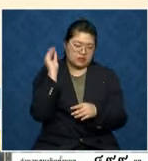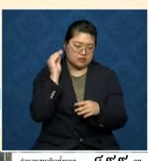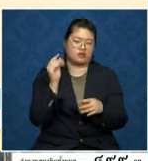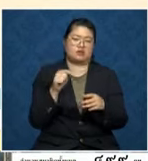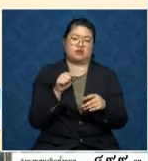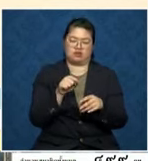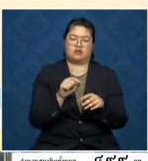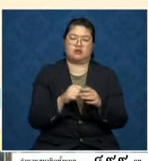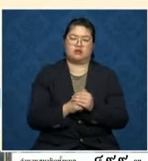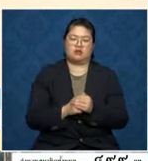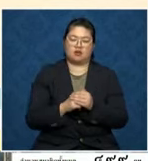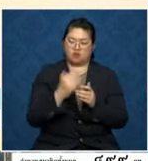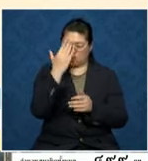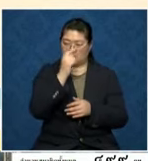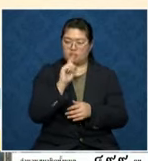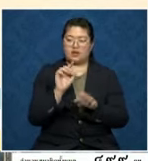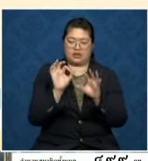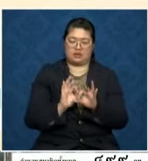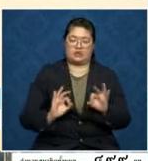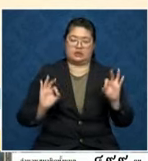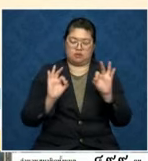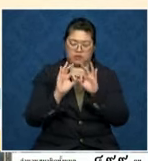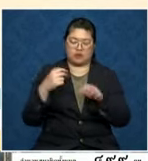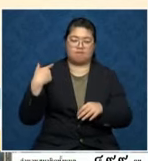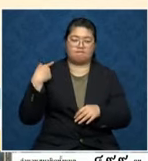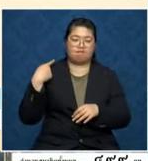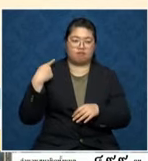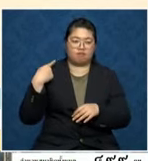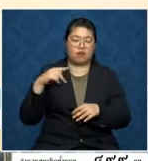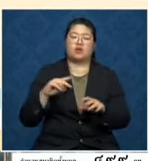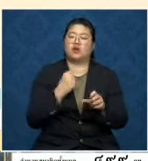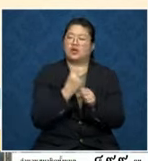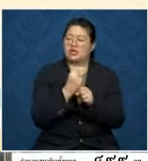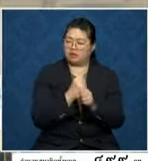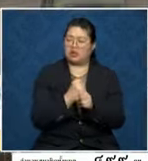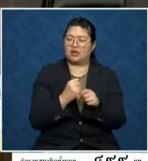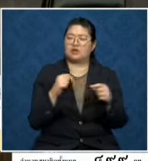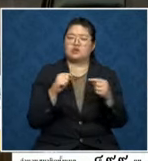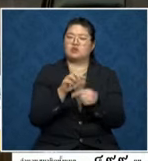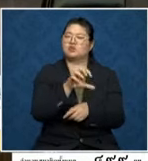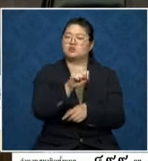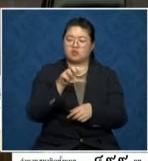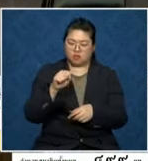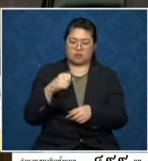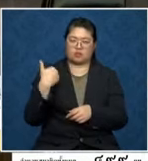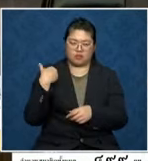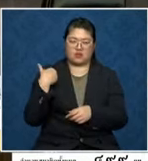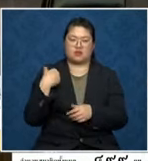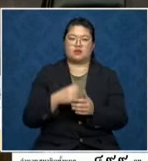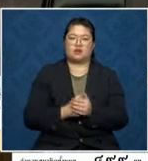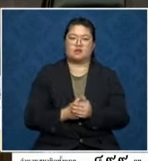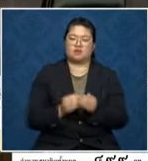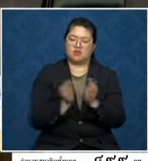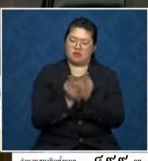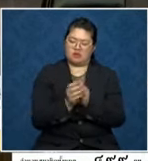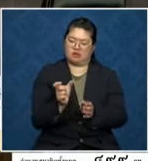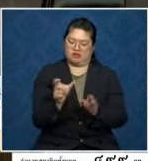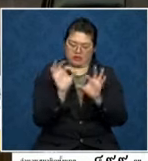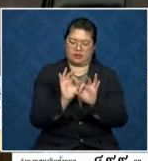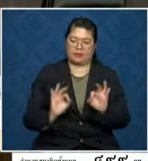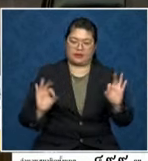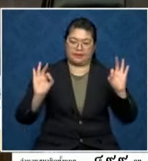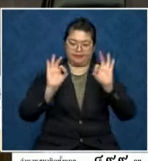ทำครับเพราะว่ามันเป็นประโยชน์กับการทำงานของผู้แทนและเรื่องนี้มันเป็นเรื่องอันดับหนึ่งของการ